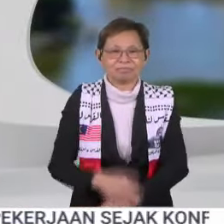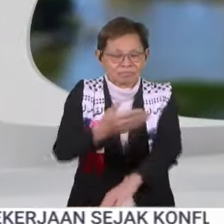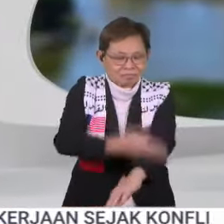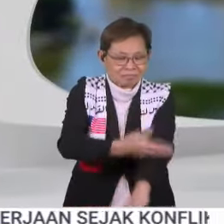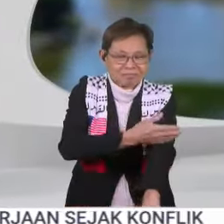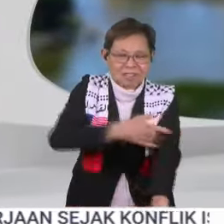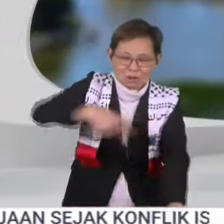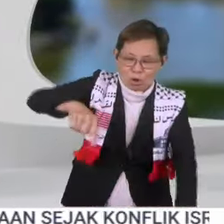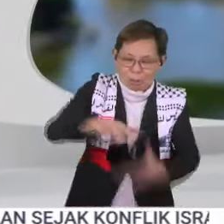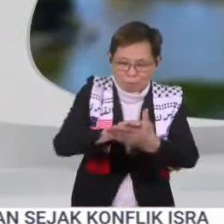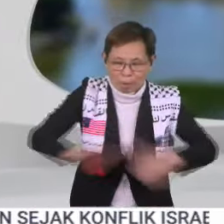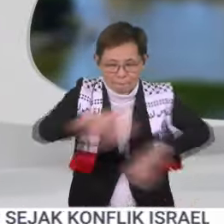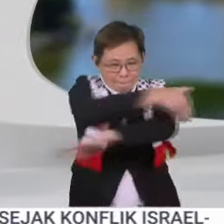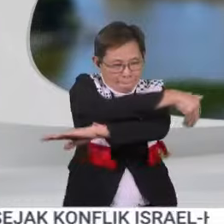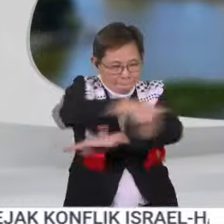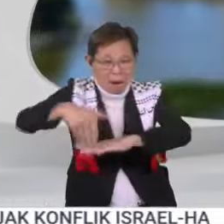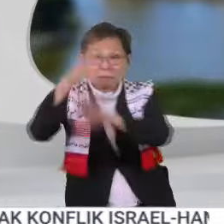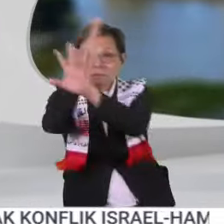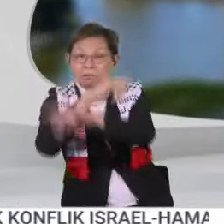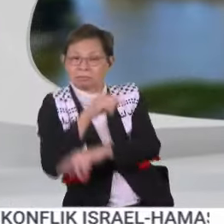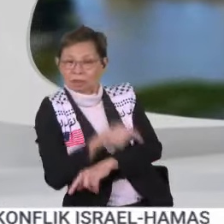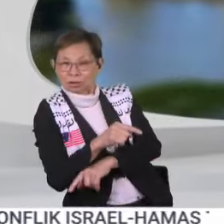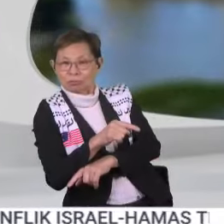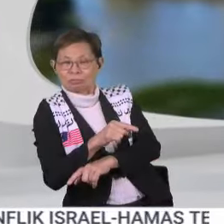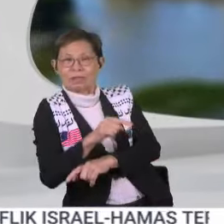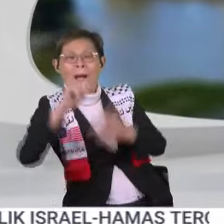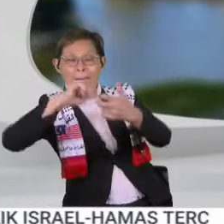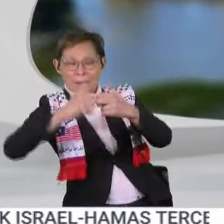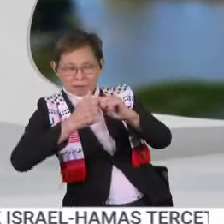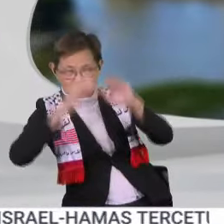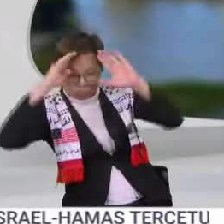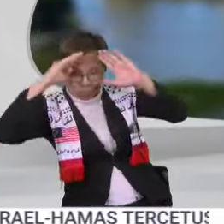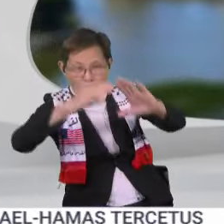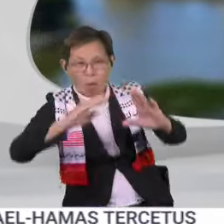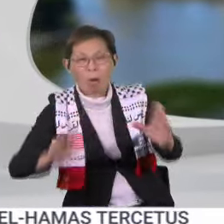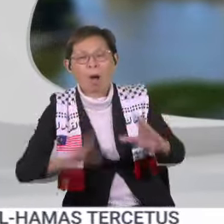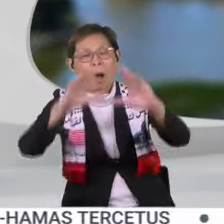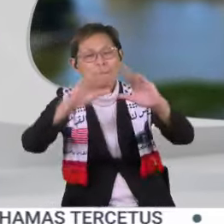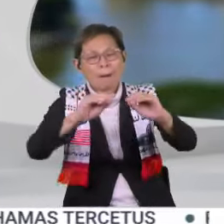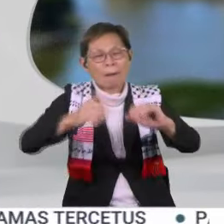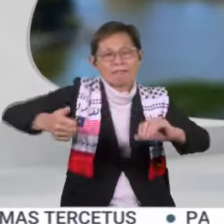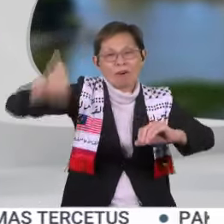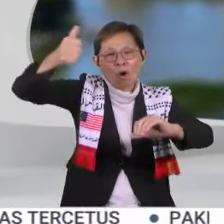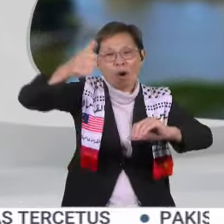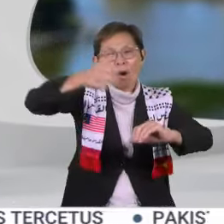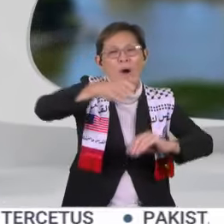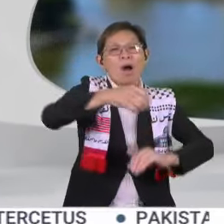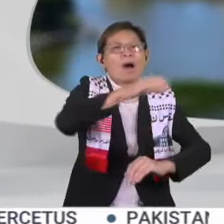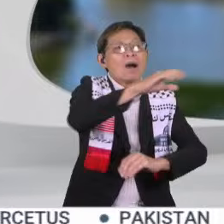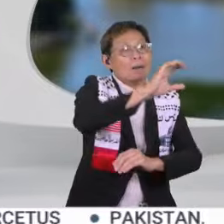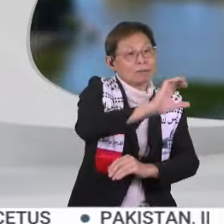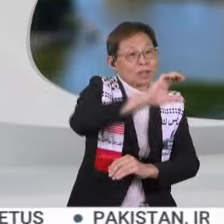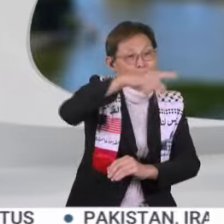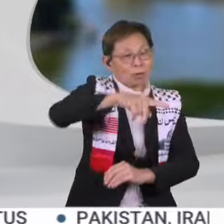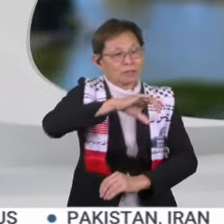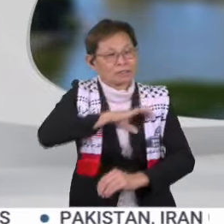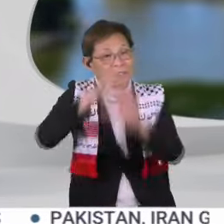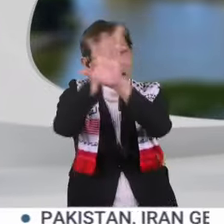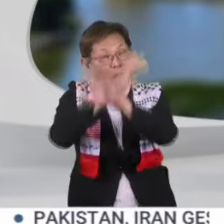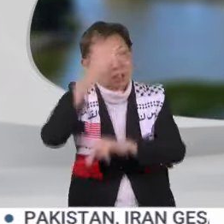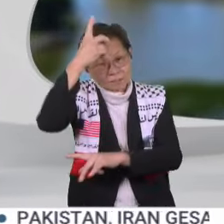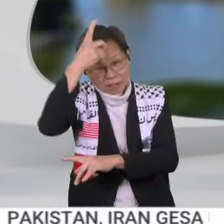Pertingkat kualiti keselamatan sempadan Sarawak, itu antara isu yang ditekankan dalam perjumpaan ulung antara Pesuruhjaya Polis Sarawak Datuk Manca